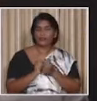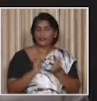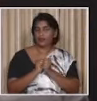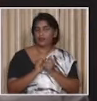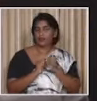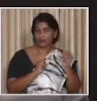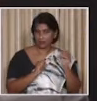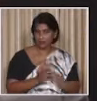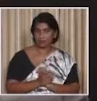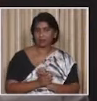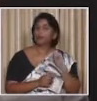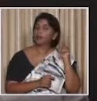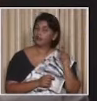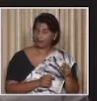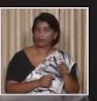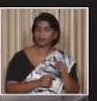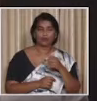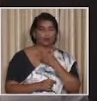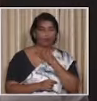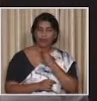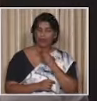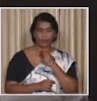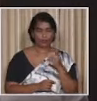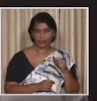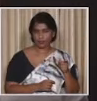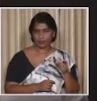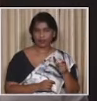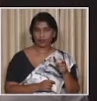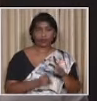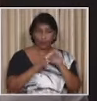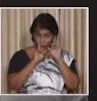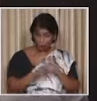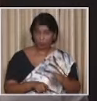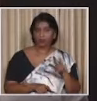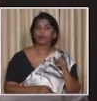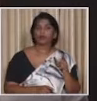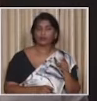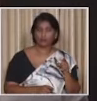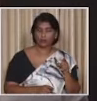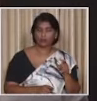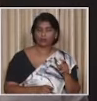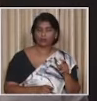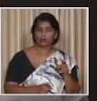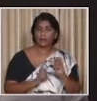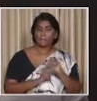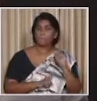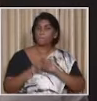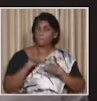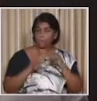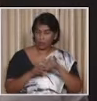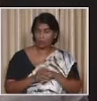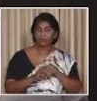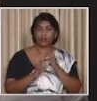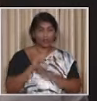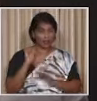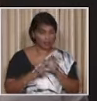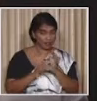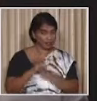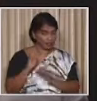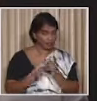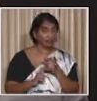කියලා. එතකොට එය සම්පූර්ණ අසත්‍යයක්. ඒ එසේනම් මේ පාර්ලිමේන්තුවේ හිටපු මහජන